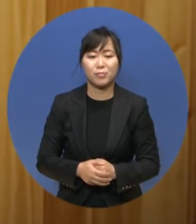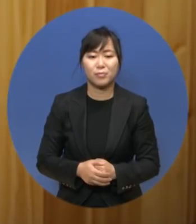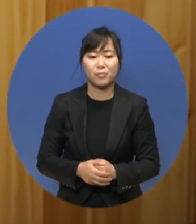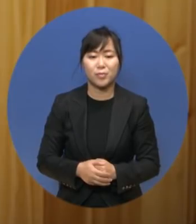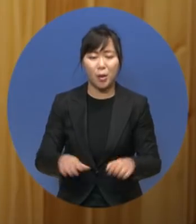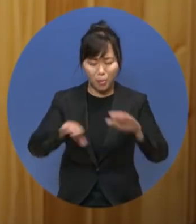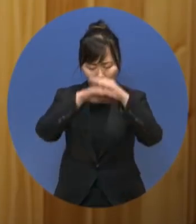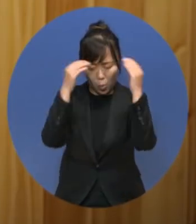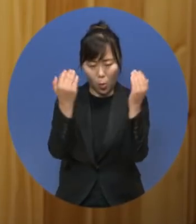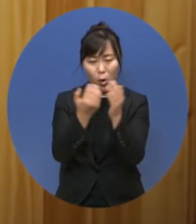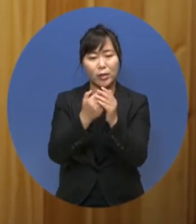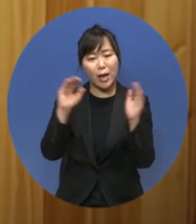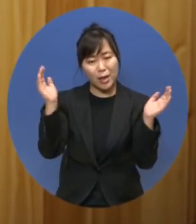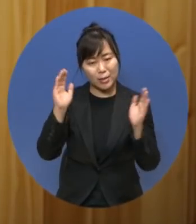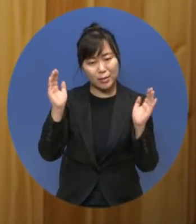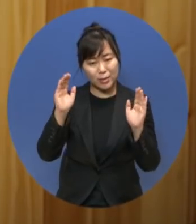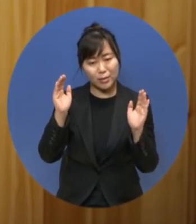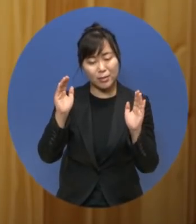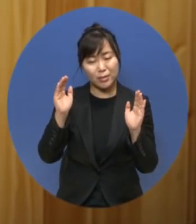모든